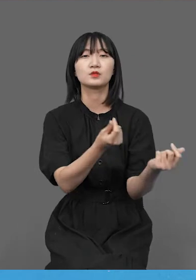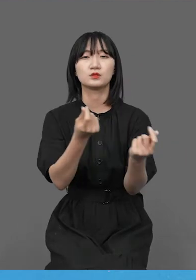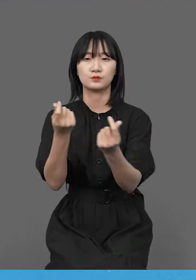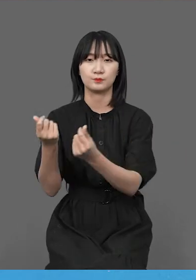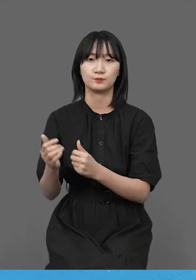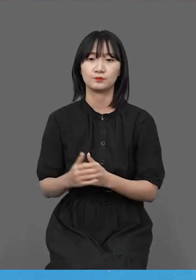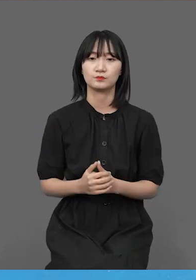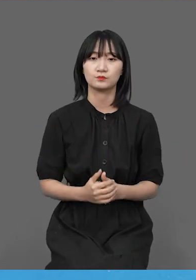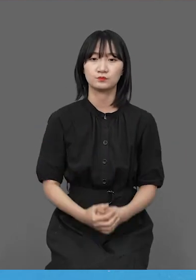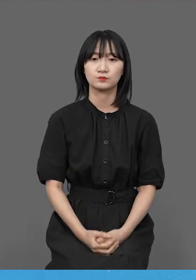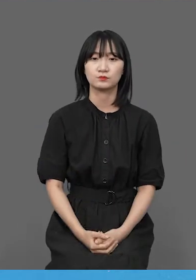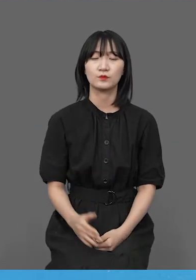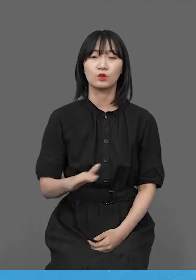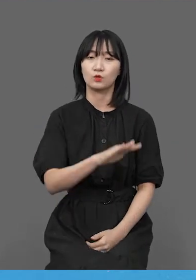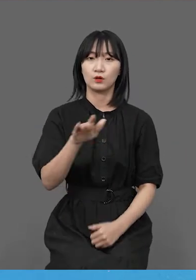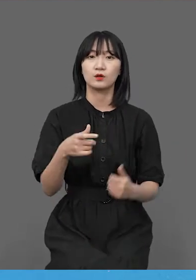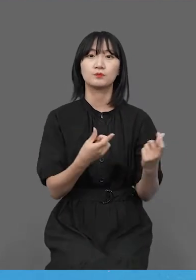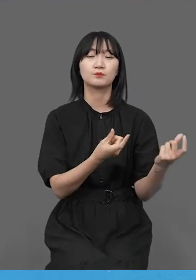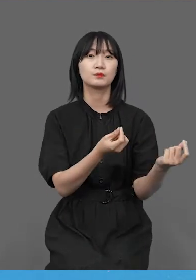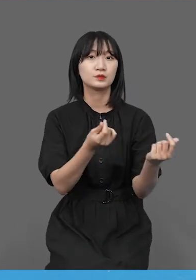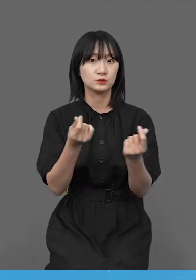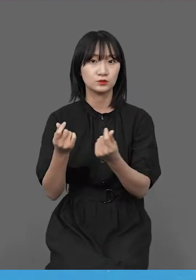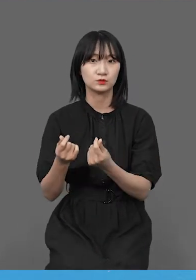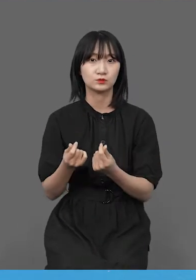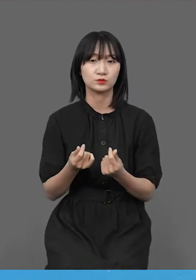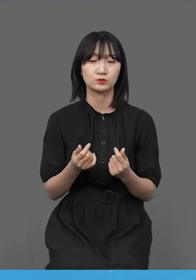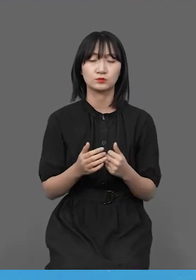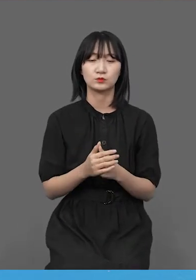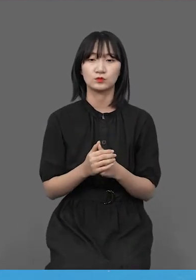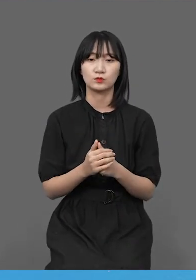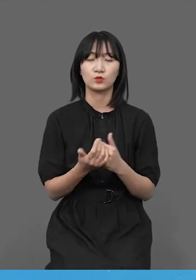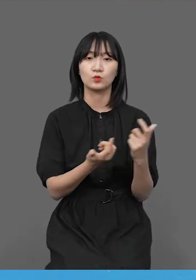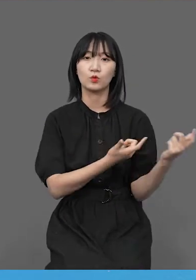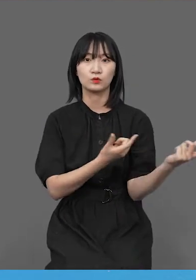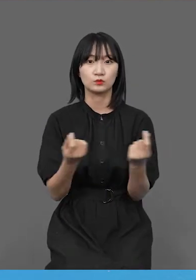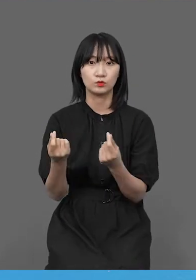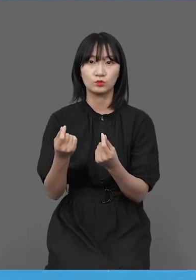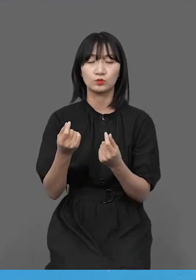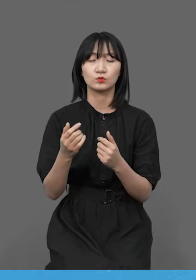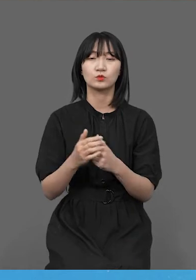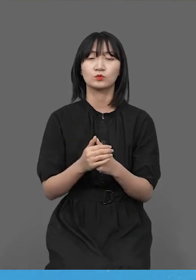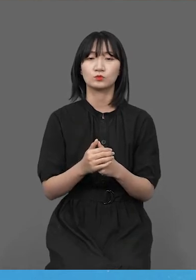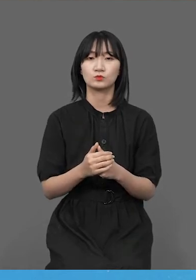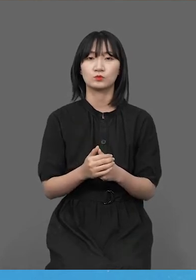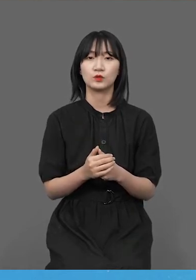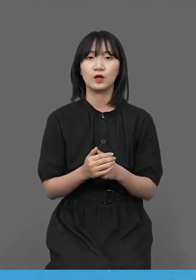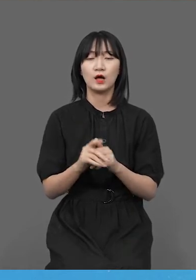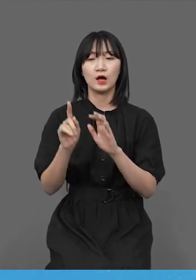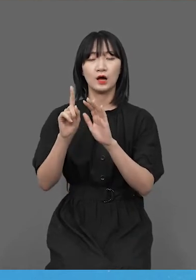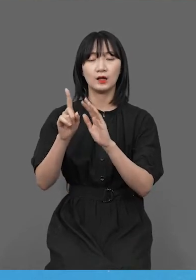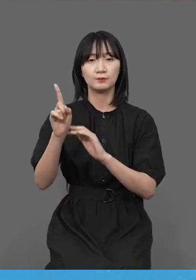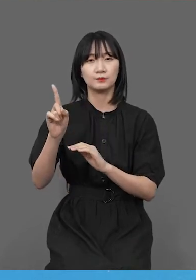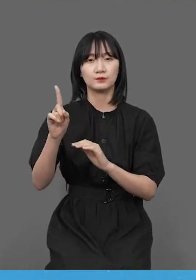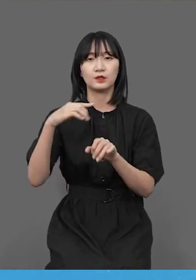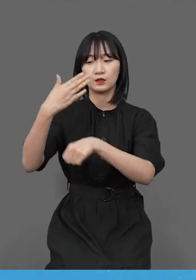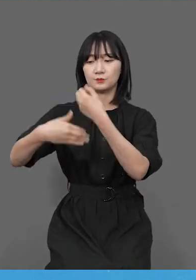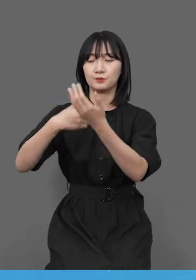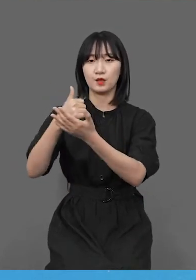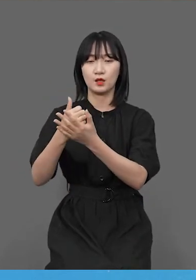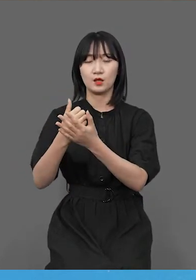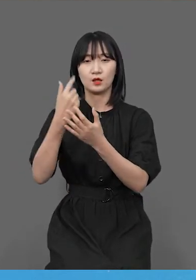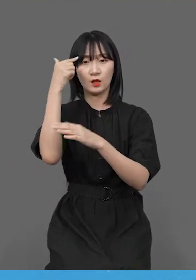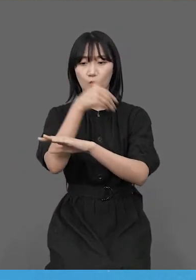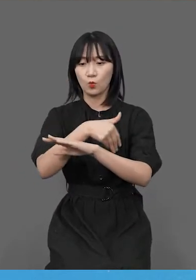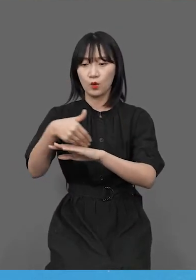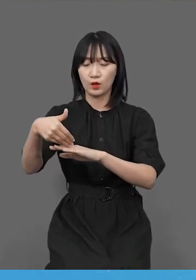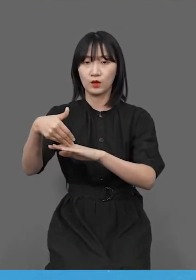것이죠. 그러니까 우리가 비슷하게 생긴 건, 유사성은 공통 조상을 보여주는 것이 아니라 한 분의 설계자로부터 온 것을 증거하는